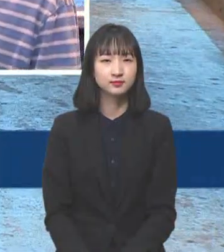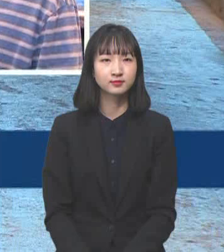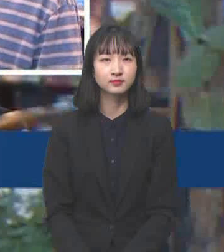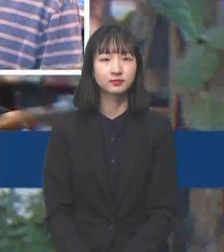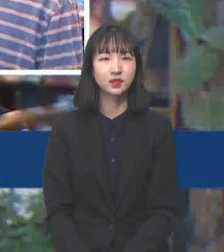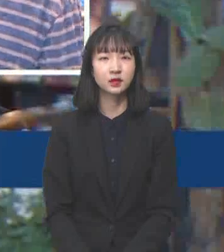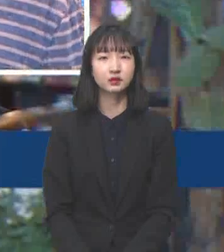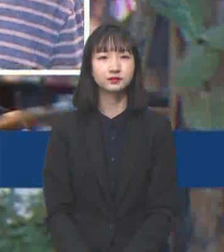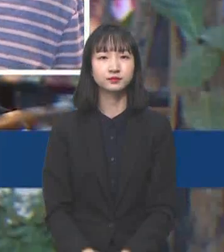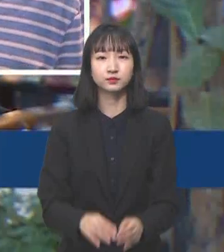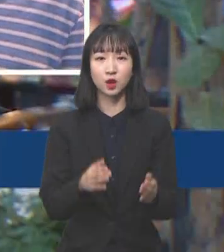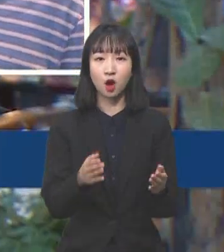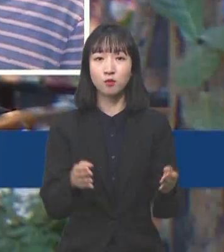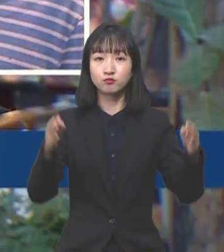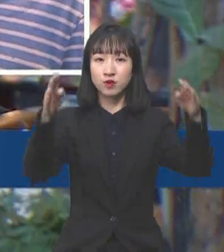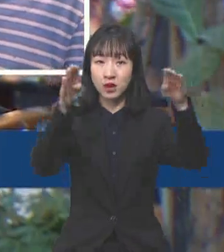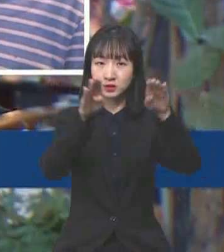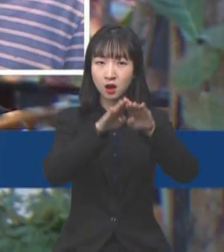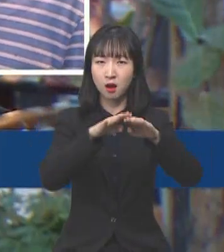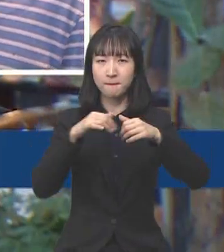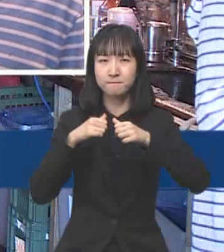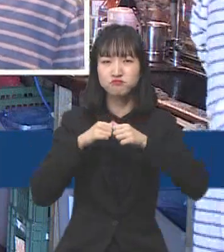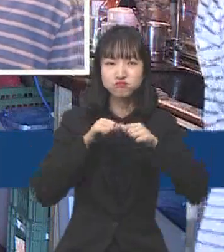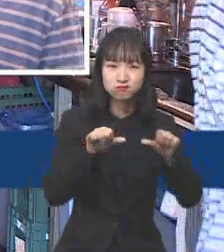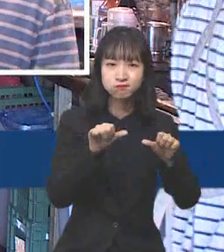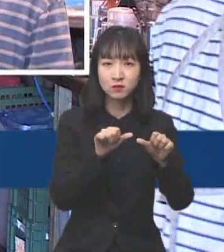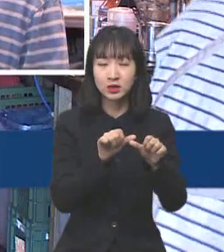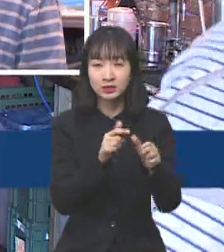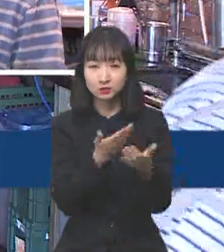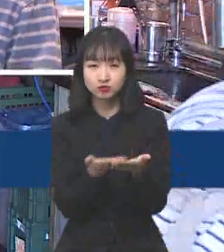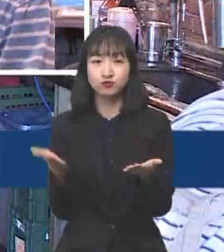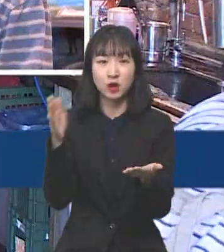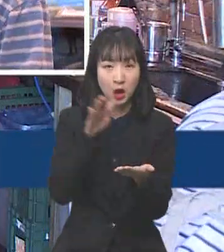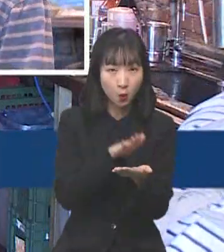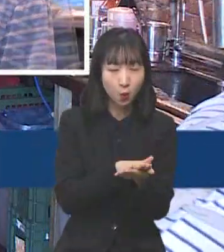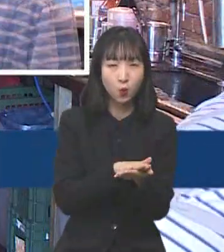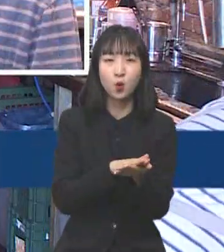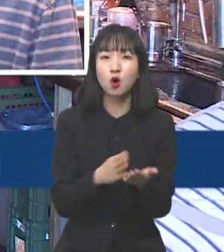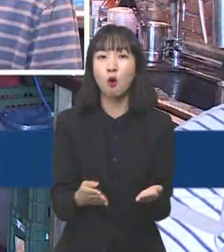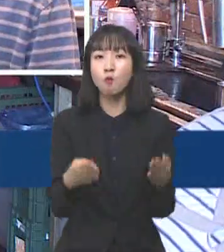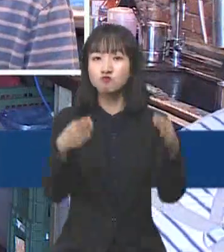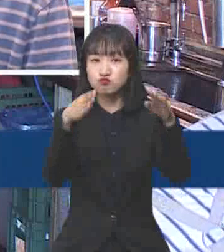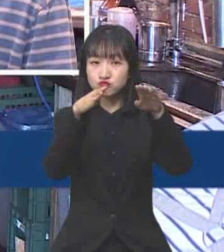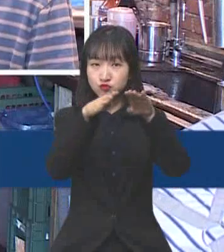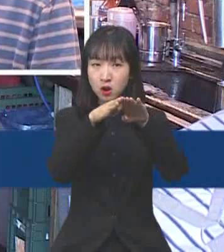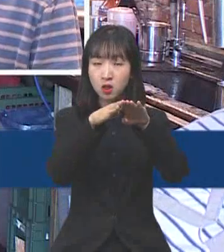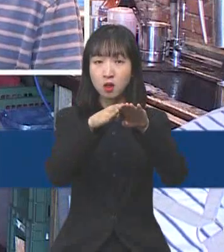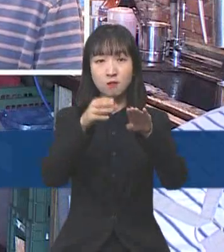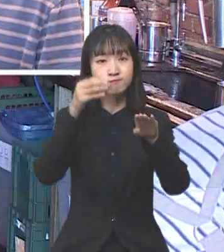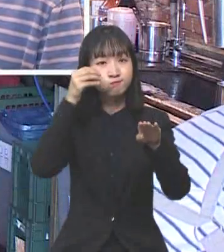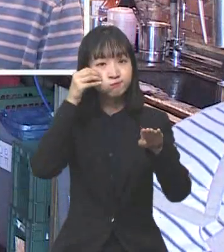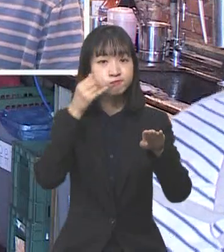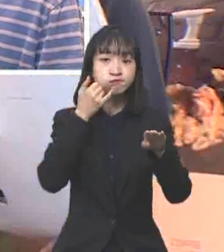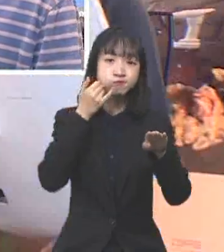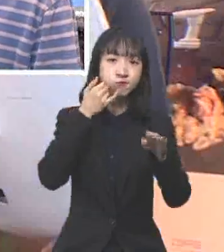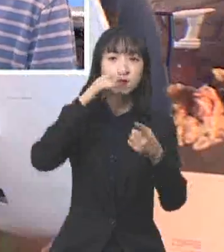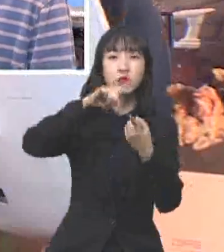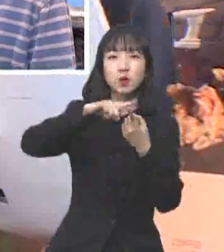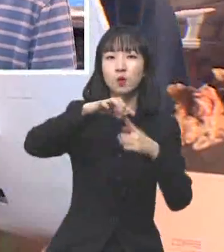망가져 없어진건 살리고 요 에 남아있는 것은 최대한 도전하는 쪽으로